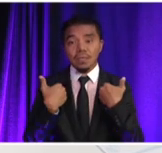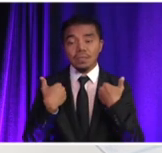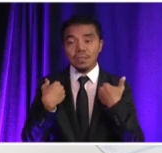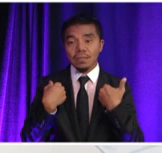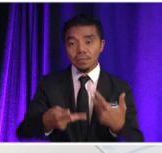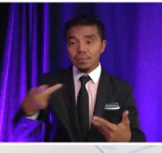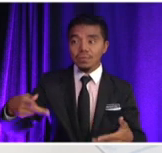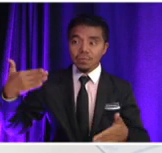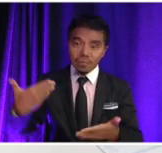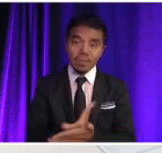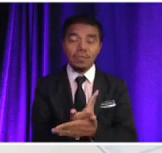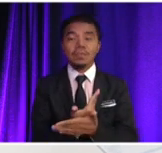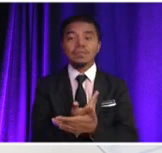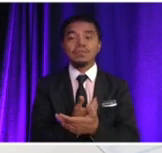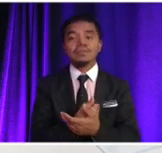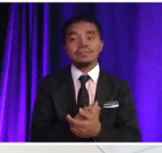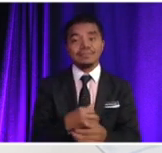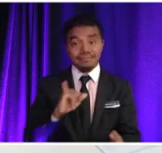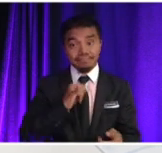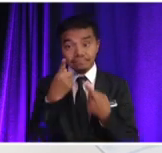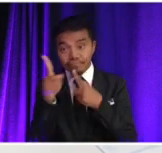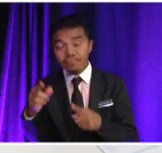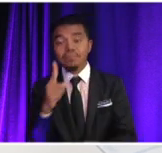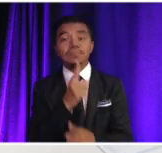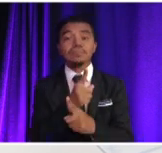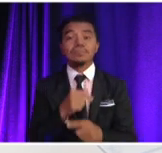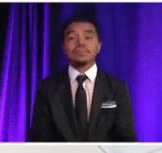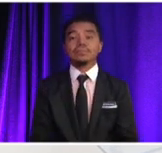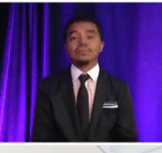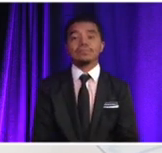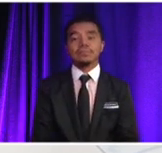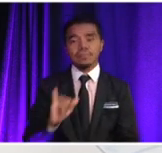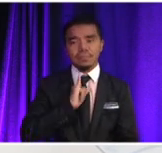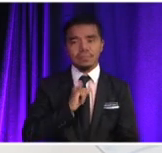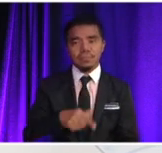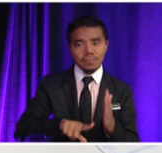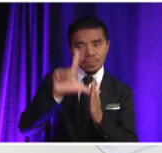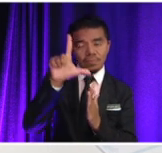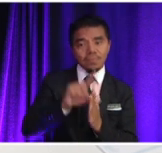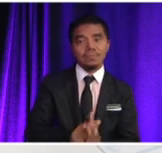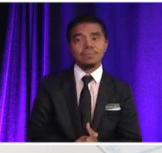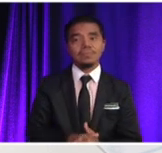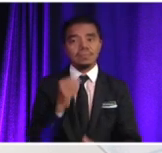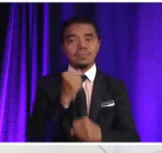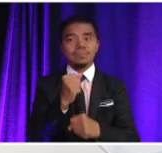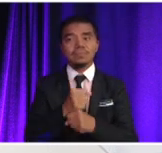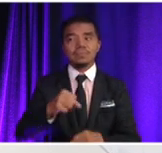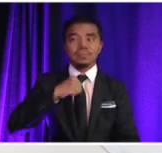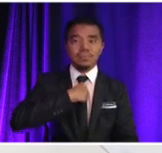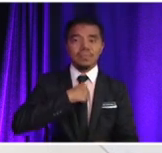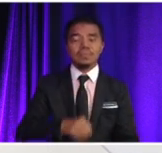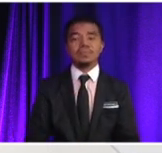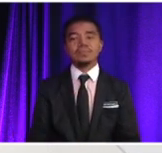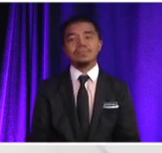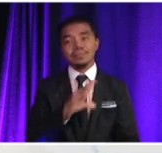saya juga Jawab betul yang ketiga lebih cenderung untuk Berniaga bersendirian jawaban saya